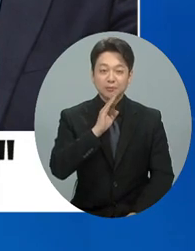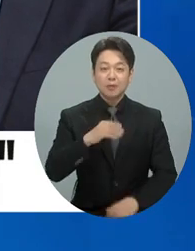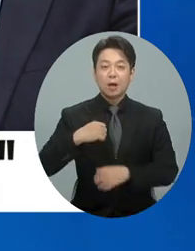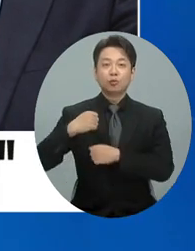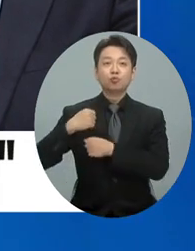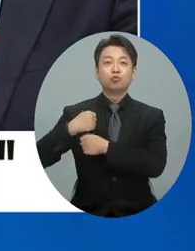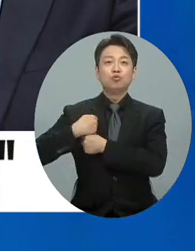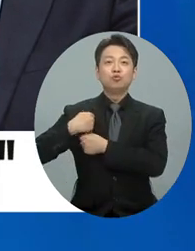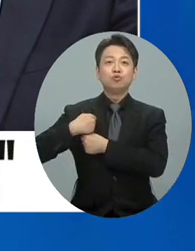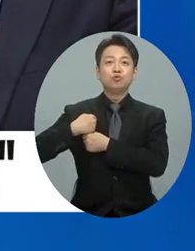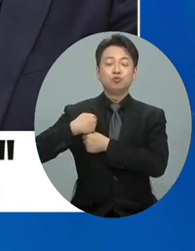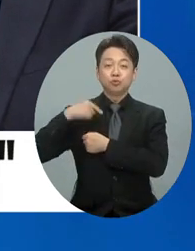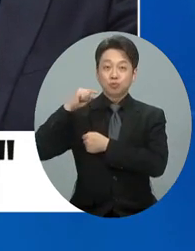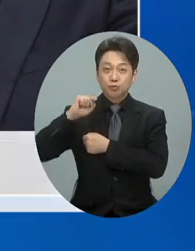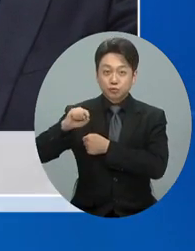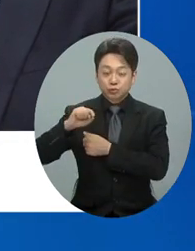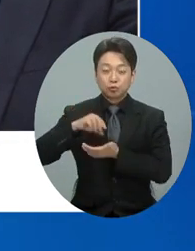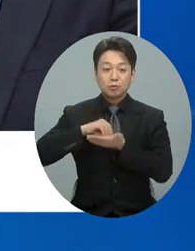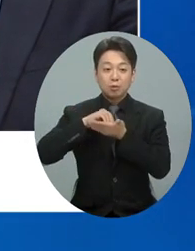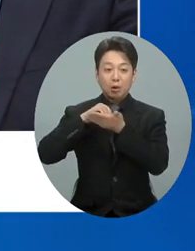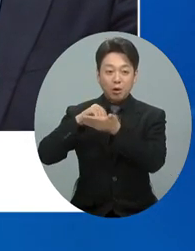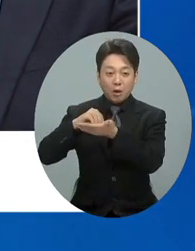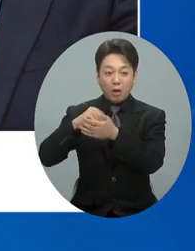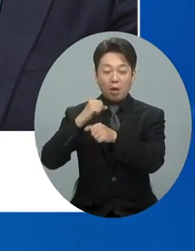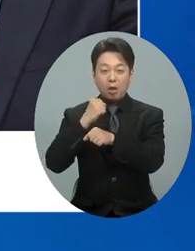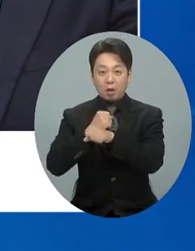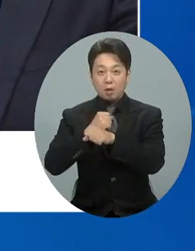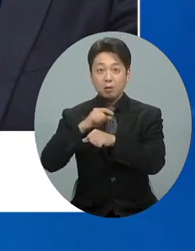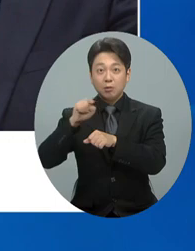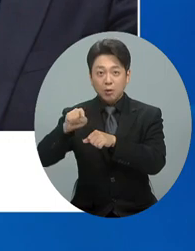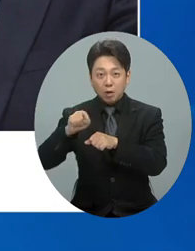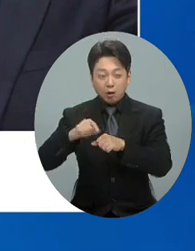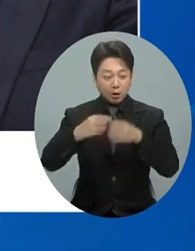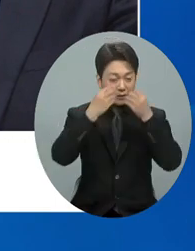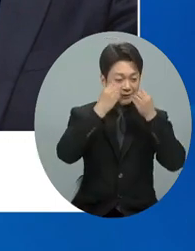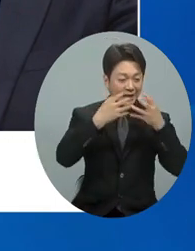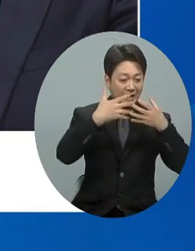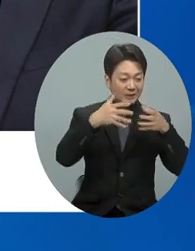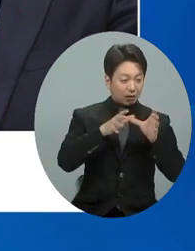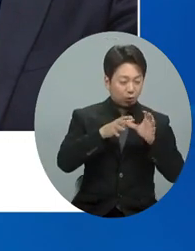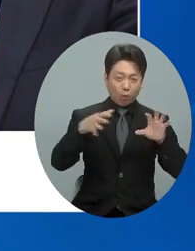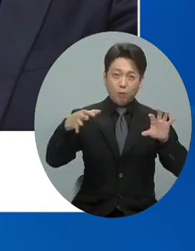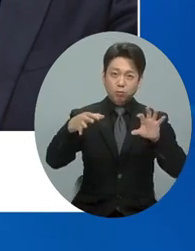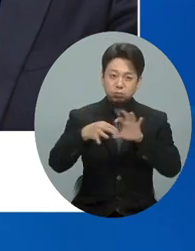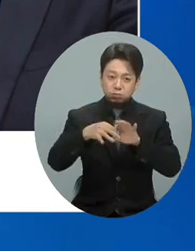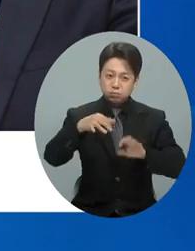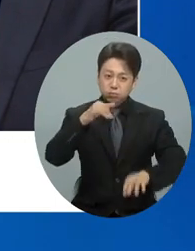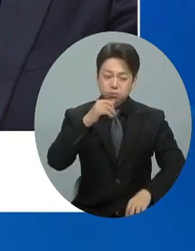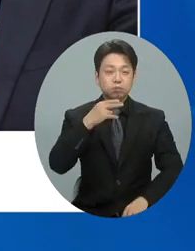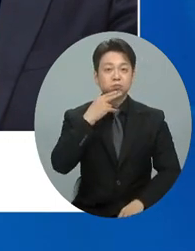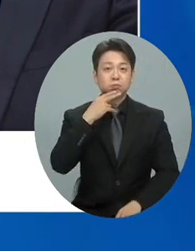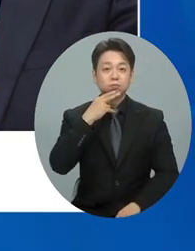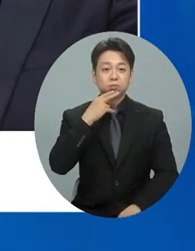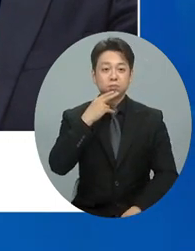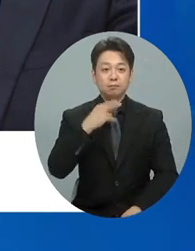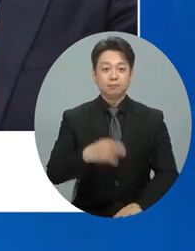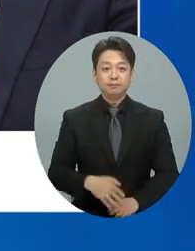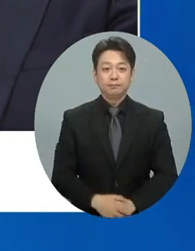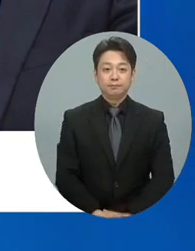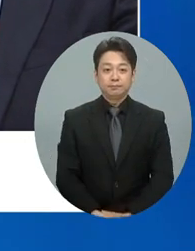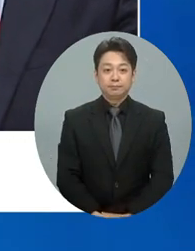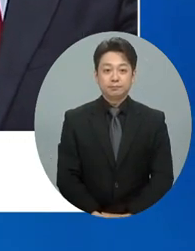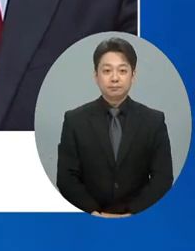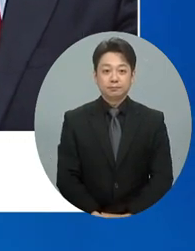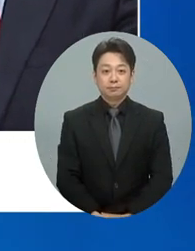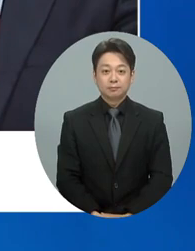대해서 창당의 원인으로 본다. 전참 해괴한 논리다라고 생각을 근데 하고. 신체적인 차이라고 한다면 여군들도 이미 지금 복무하는 여군들도